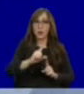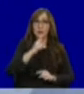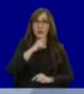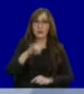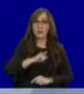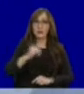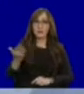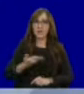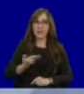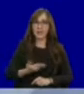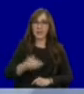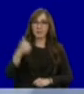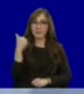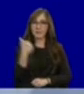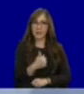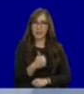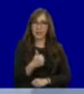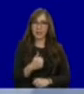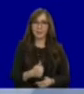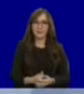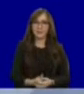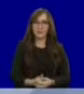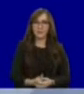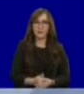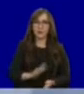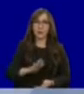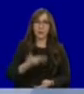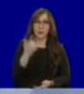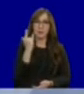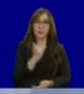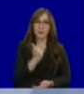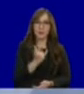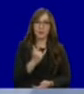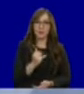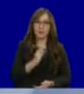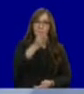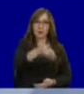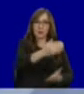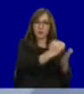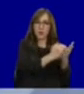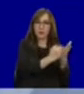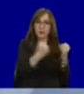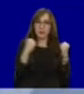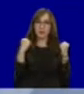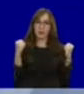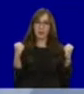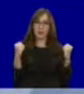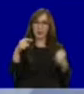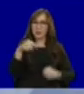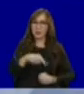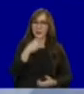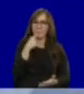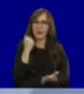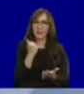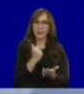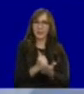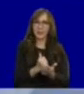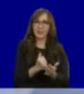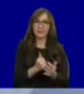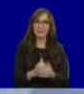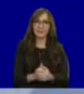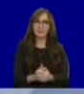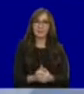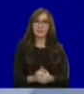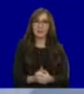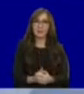biasanya diperbolehkan, ya, tentunya dengan tetap menjaga protokol kesehatan. Jadi ini sangat penting. Masuk tatap muka terbatas ini